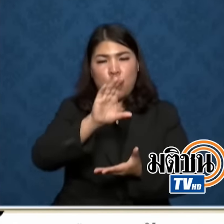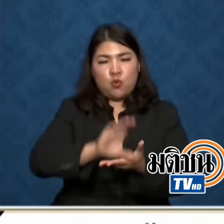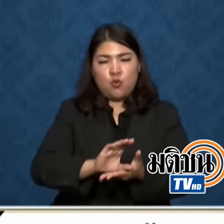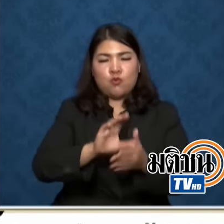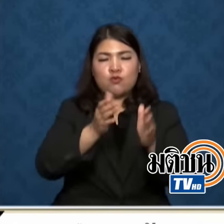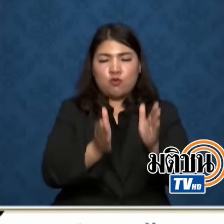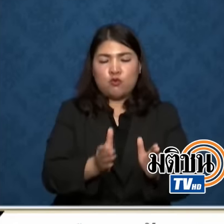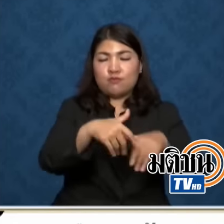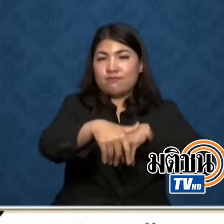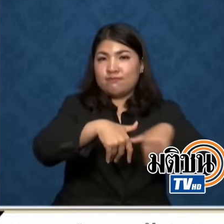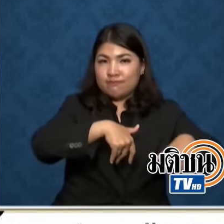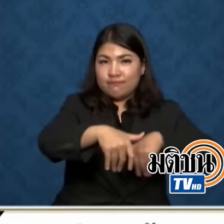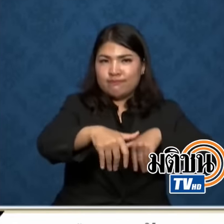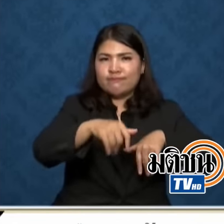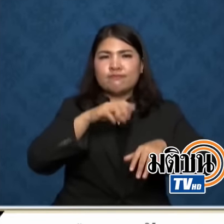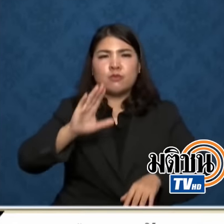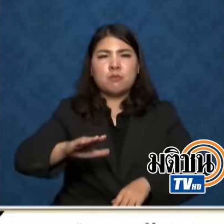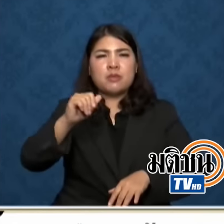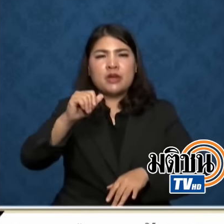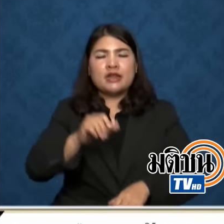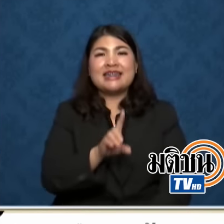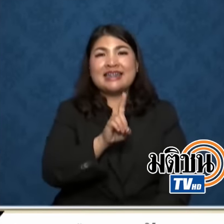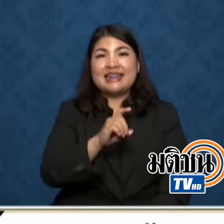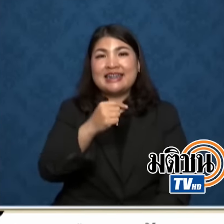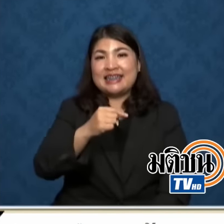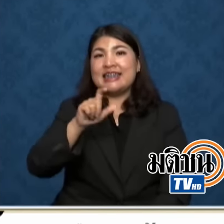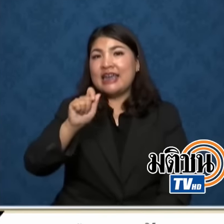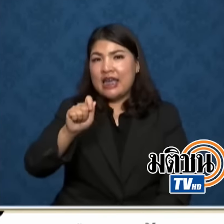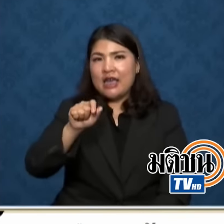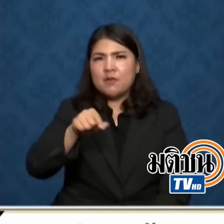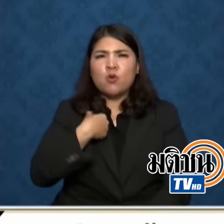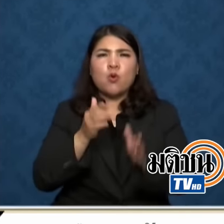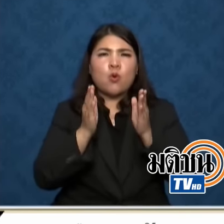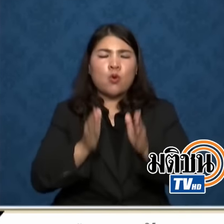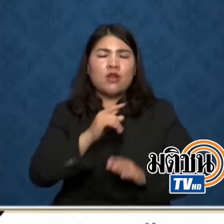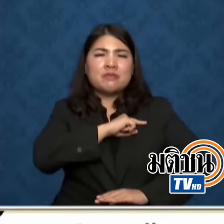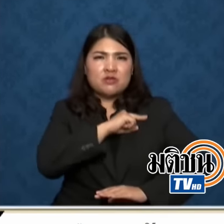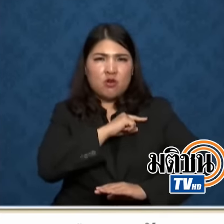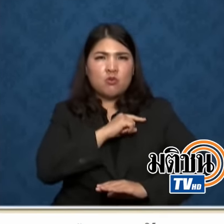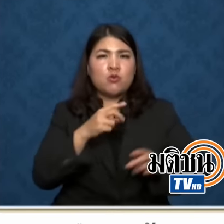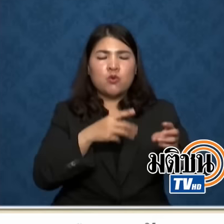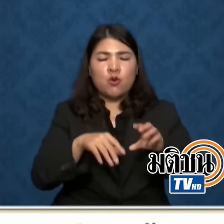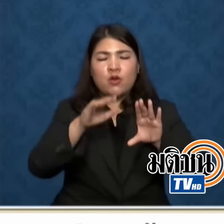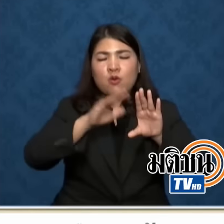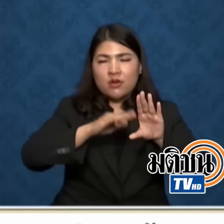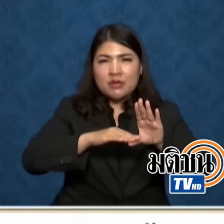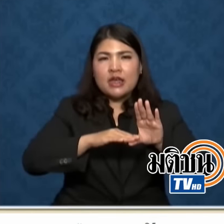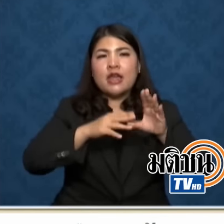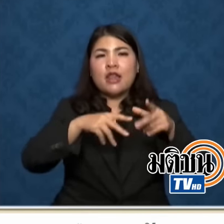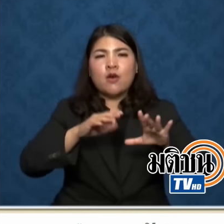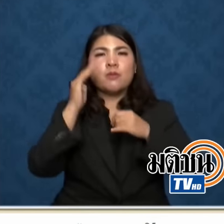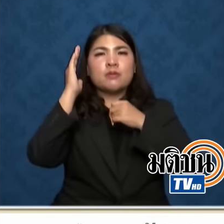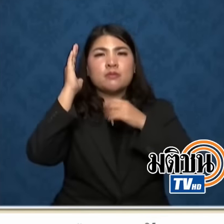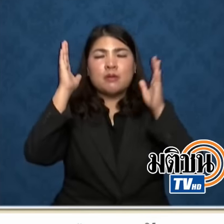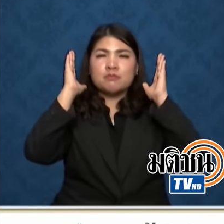และชุมชนเมืองแห่งชาติและ DGA เป็นคนรับผิดชอบในการทำระบบลงทะเบียนและประชาสัมพันธ์ในการลงทะเบีย